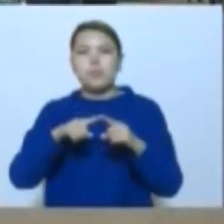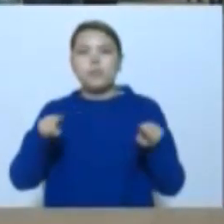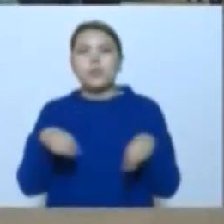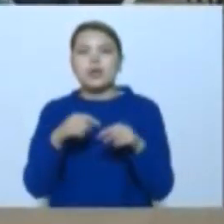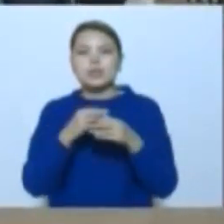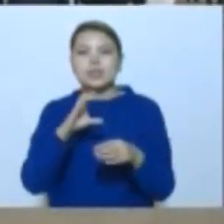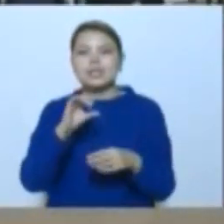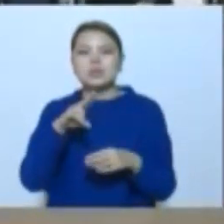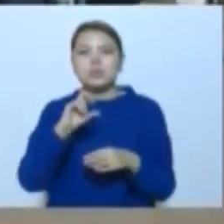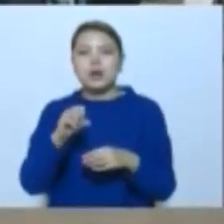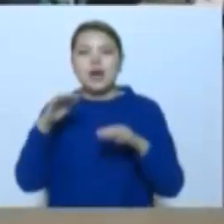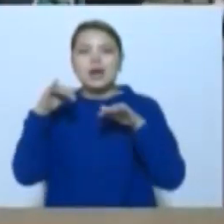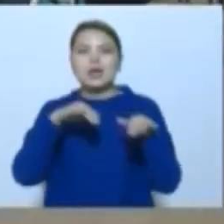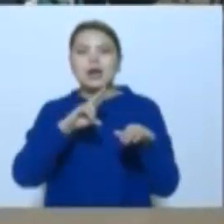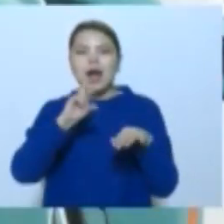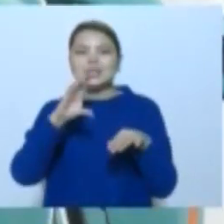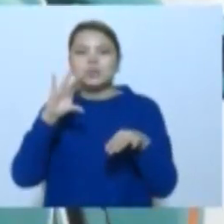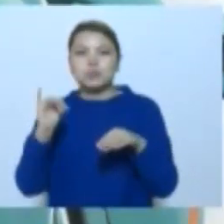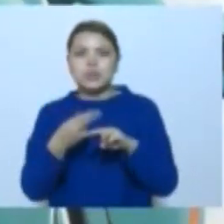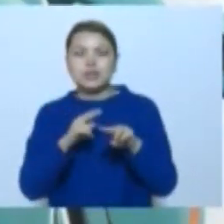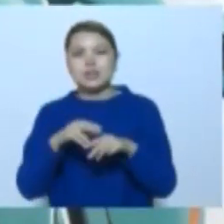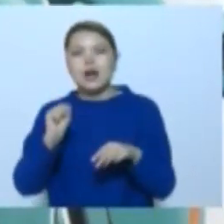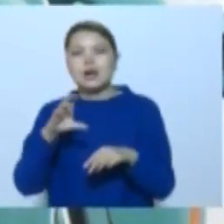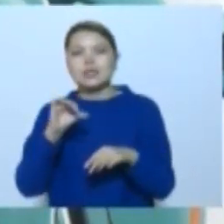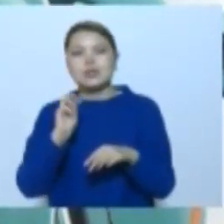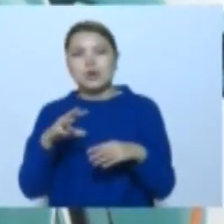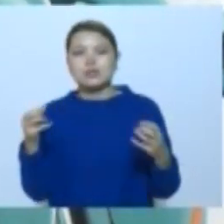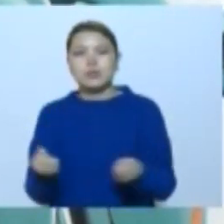СПК Каспи при поддержке областного и городского